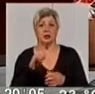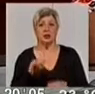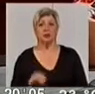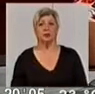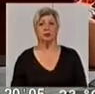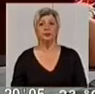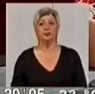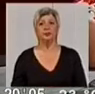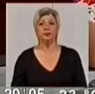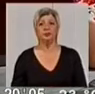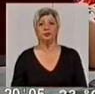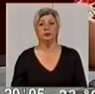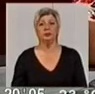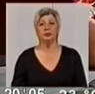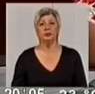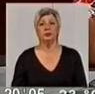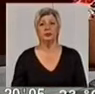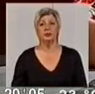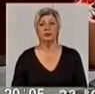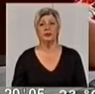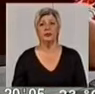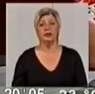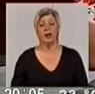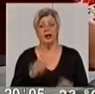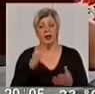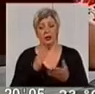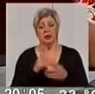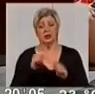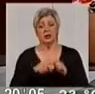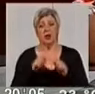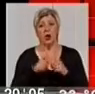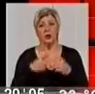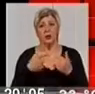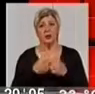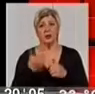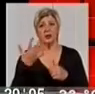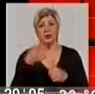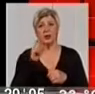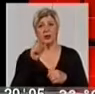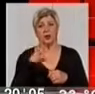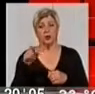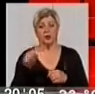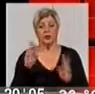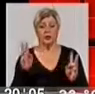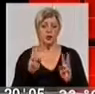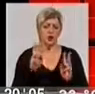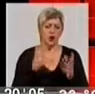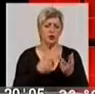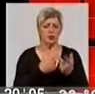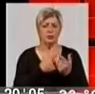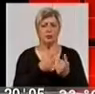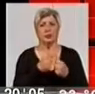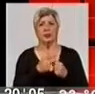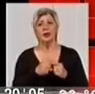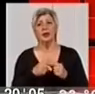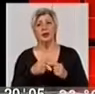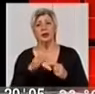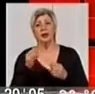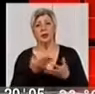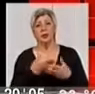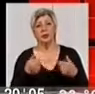розпорядження голови обласної державної адміністрації, створена атестаційна комісія з 5 чоловік, пожежники, там оці всі відповідальні особи, і ми